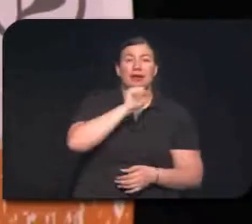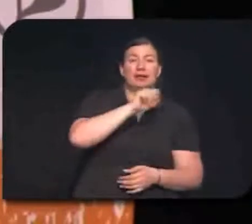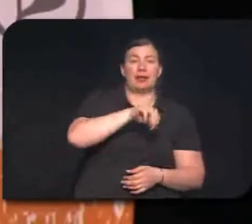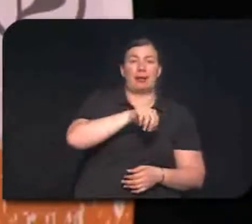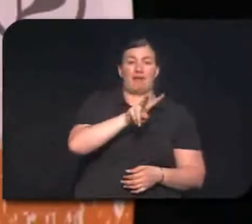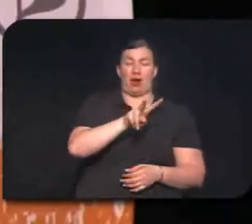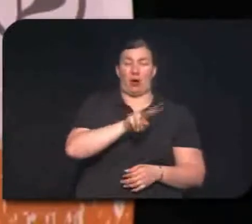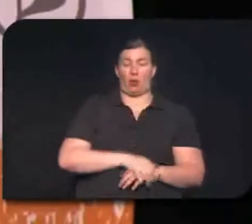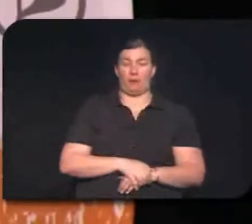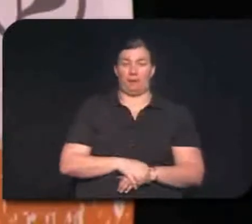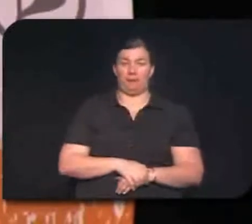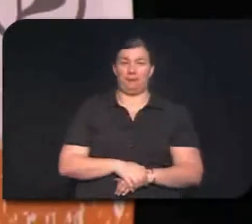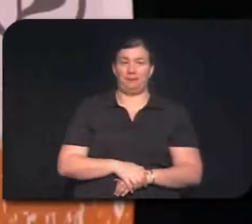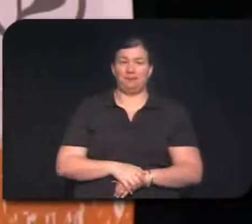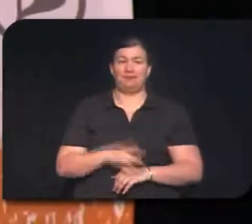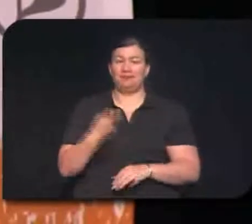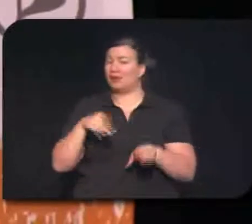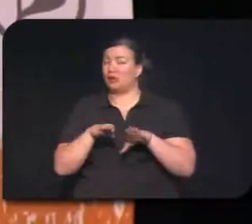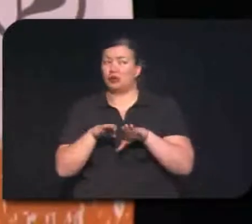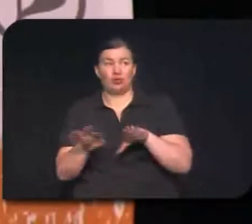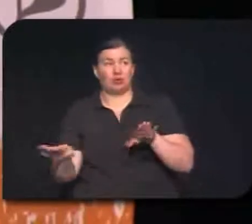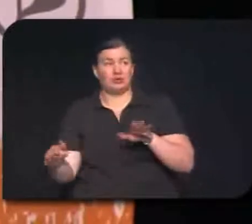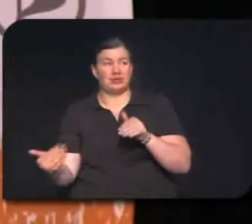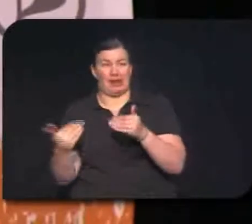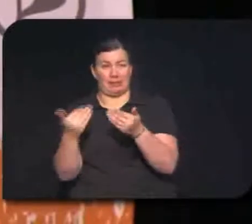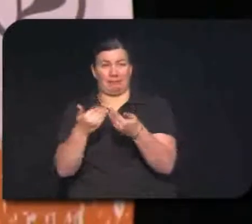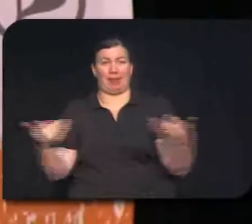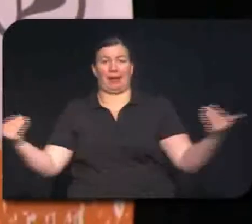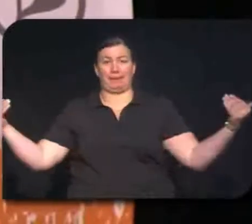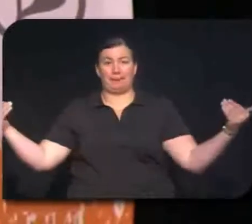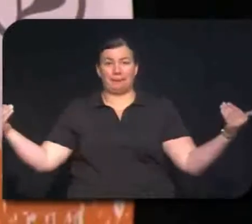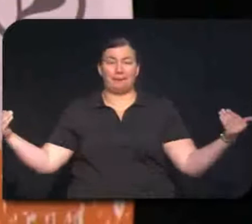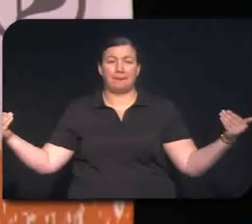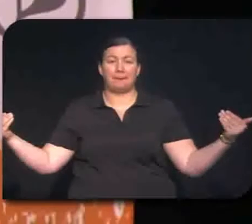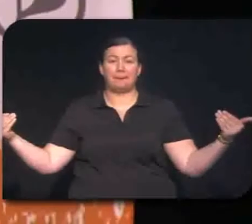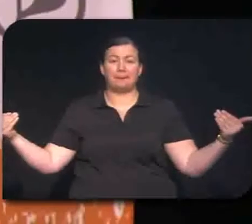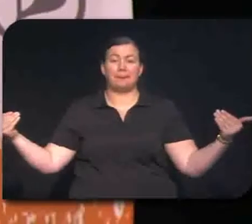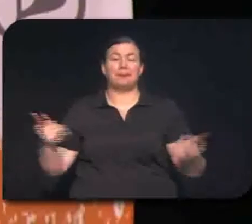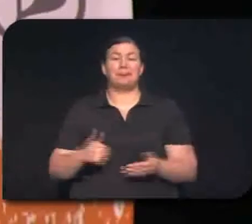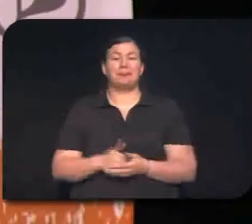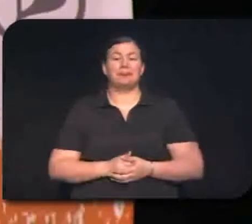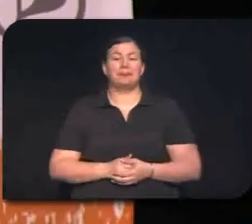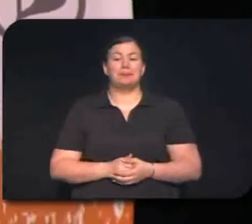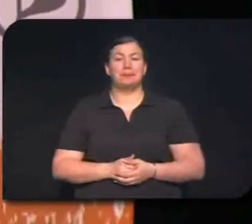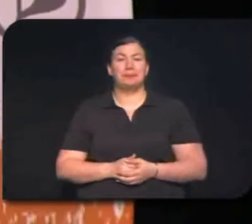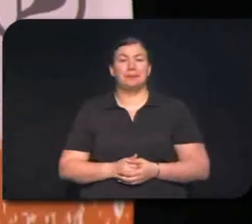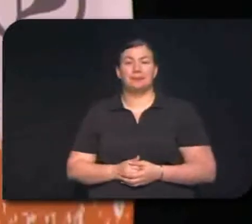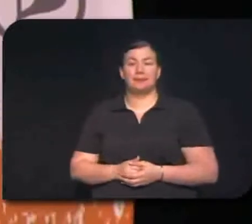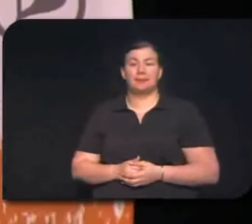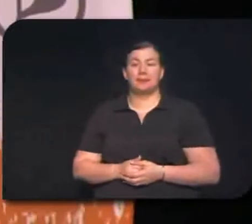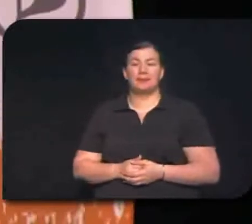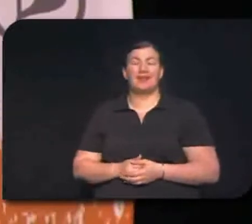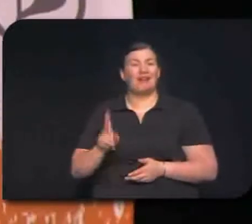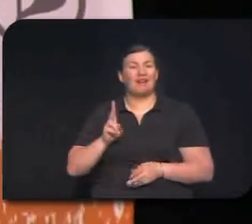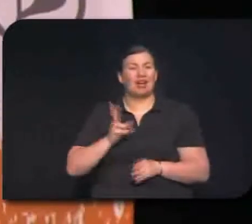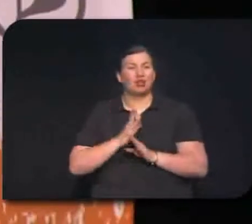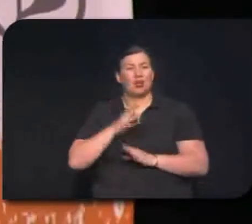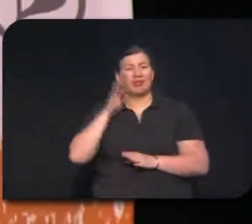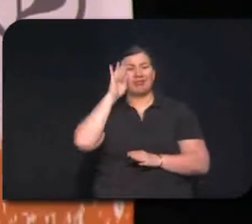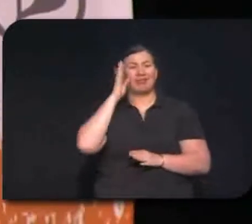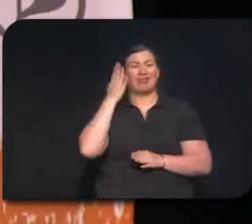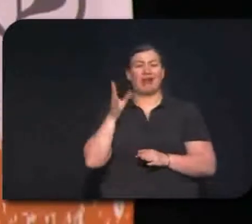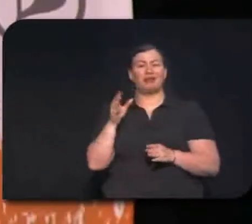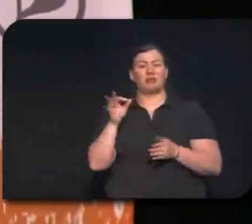auch grundsätzlich grundverschieden werden die mittelbestimmungsmittel der Jungen Piraten kennt wird hier sehr viele